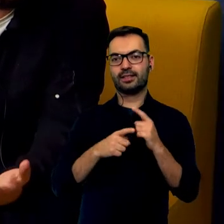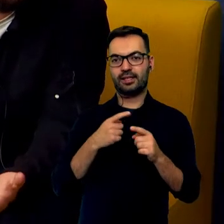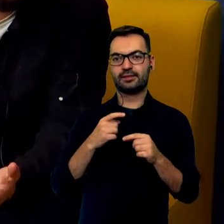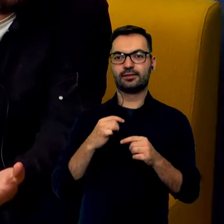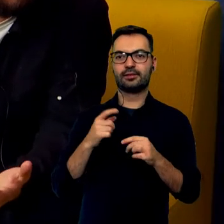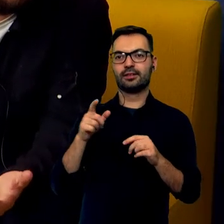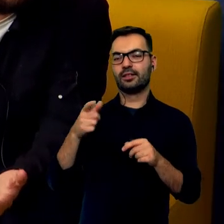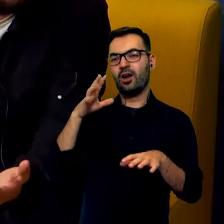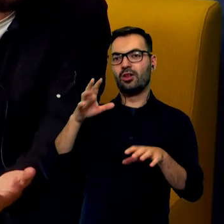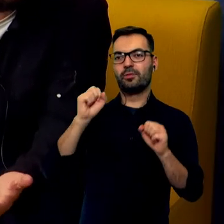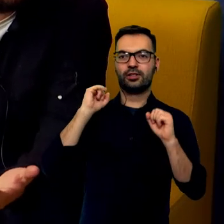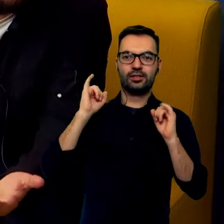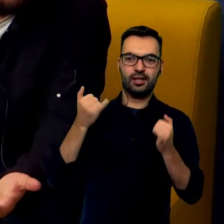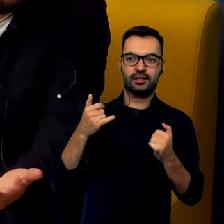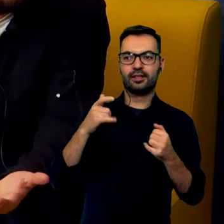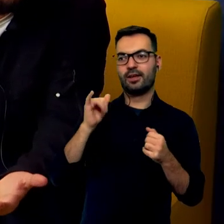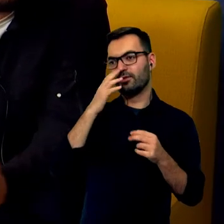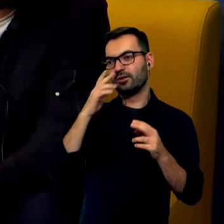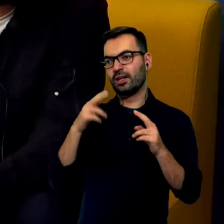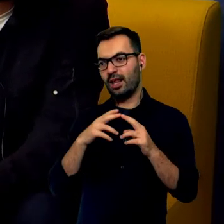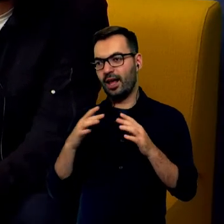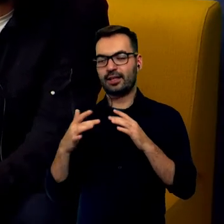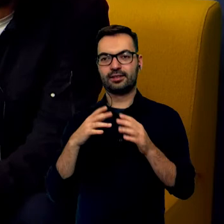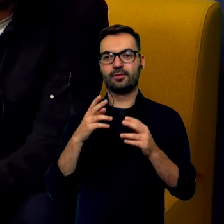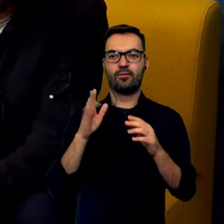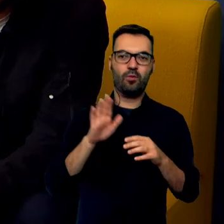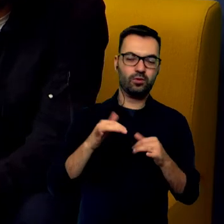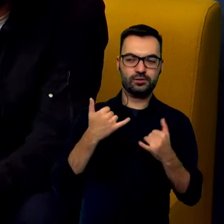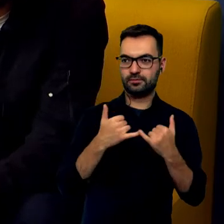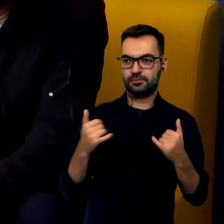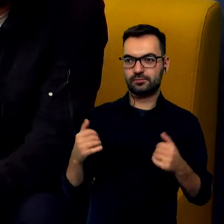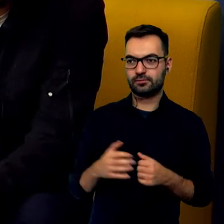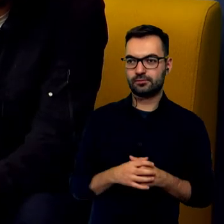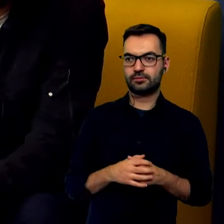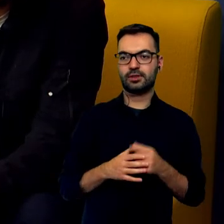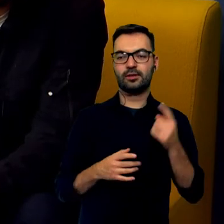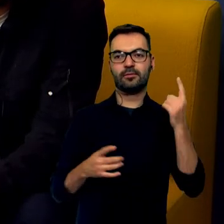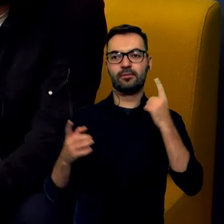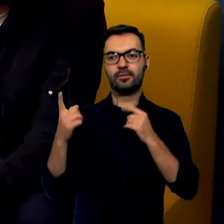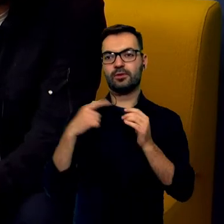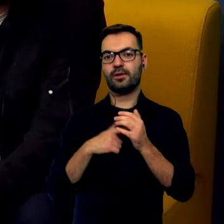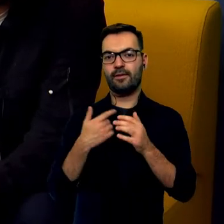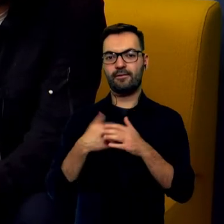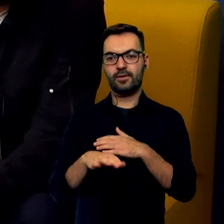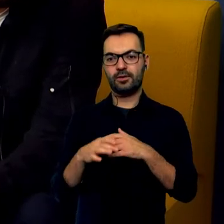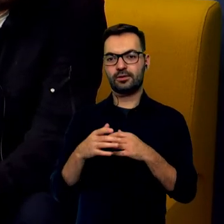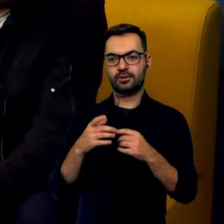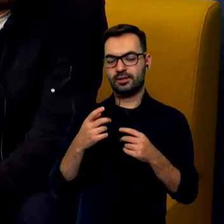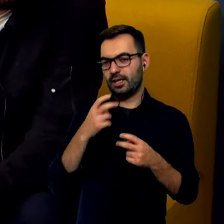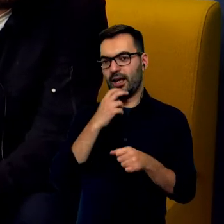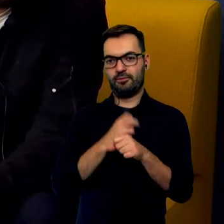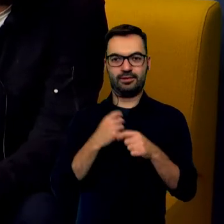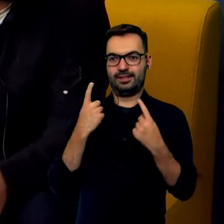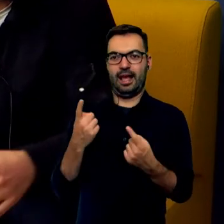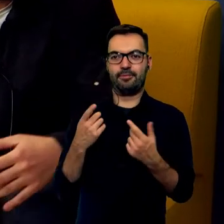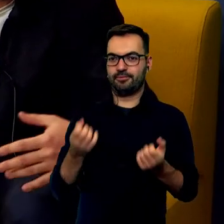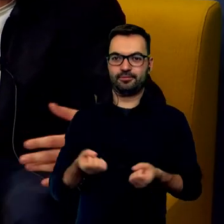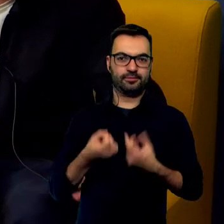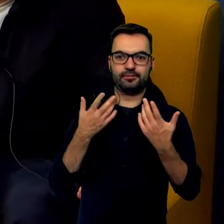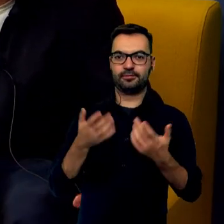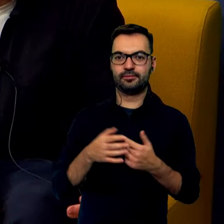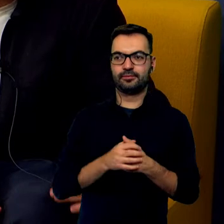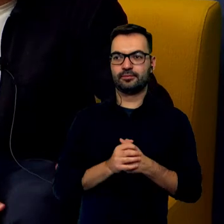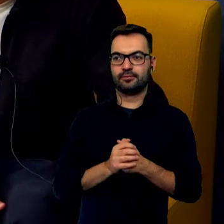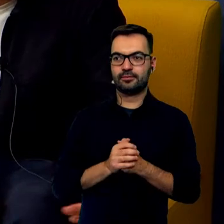ciebie, jak ty na to patrzysz, jaka jest twoja relacja z Bogiem i tak dalej, to myślę, że wychodziło chodziło to samoistnie raczej. Po prostu